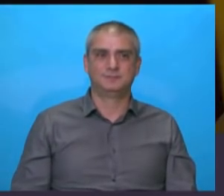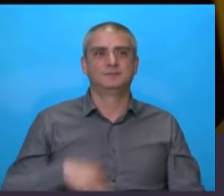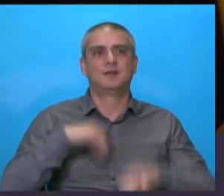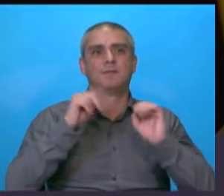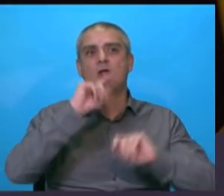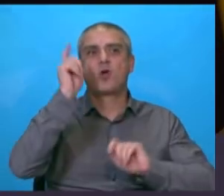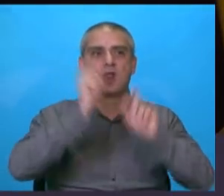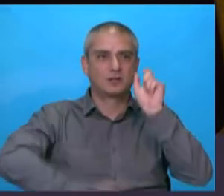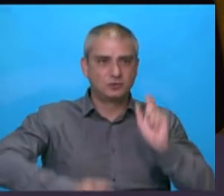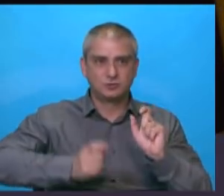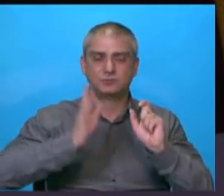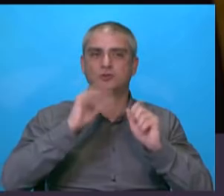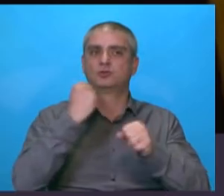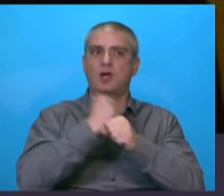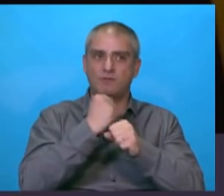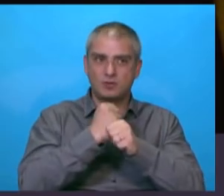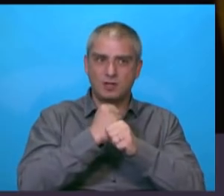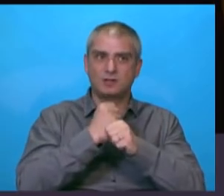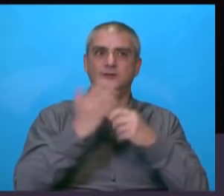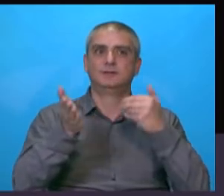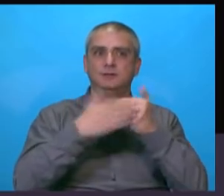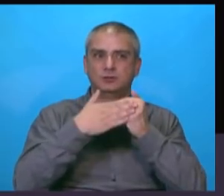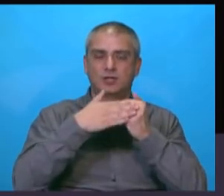all the people from the world can get a wife